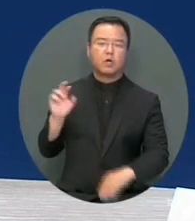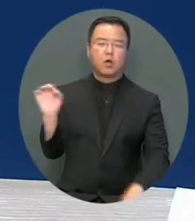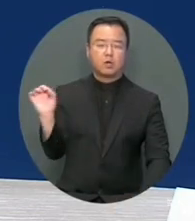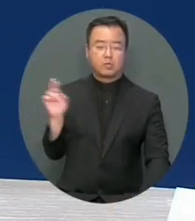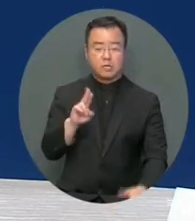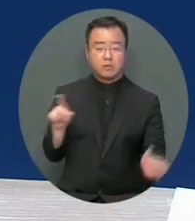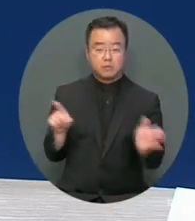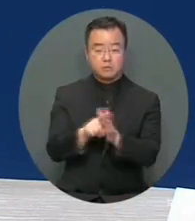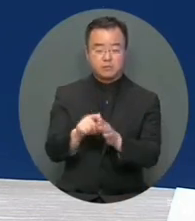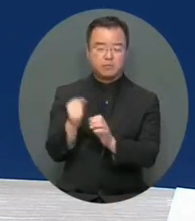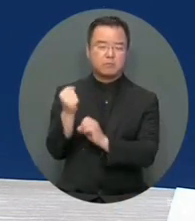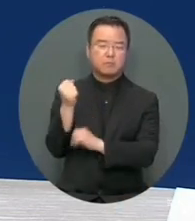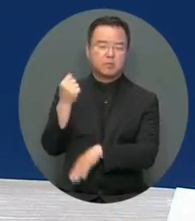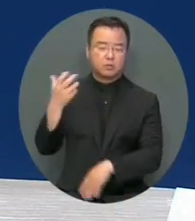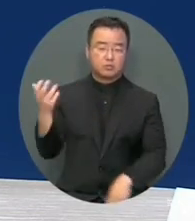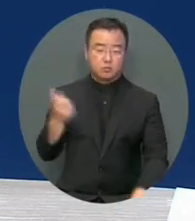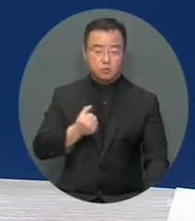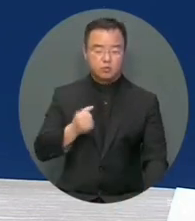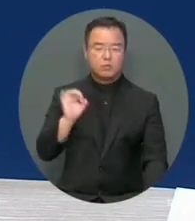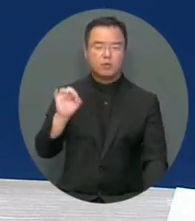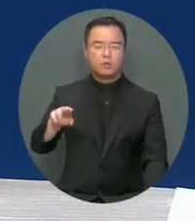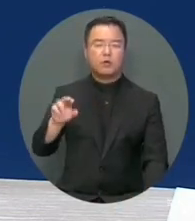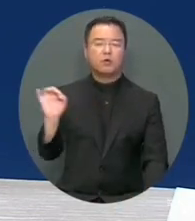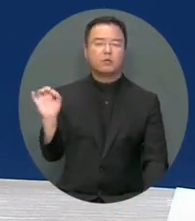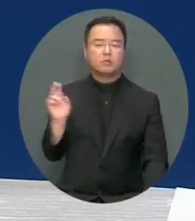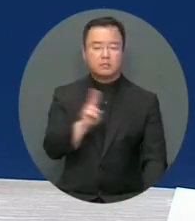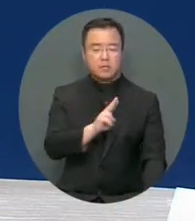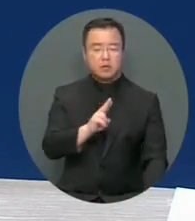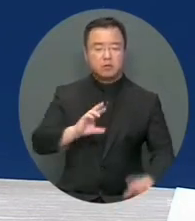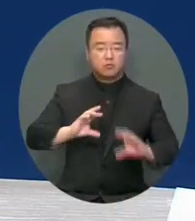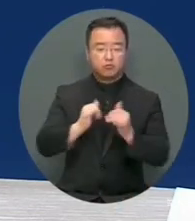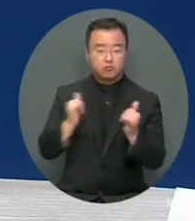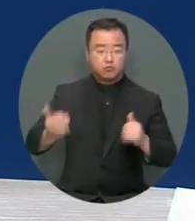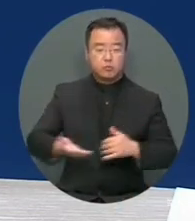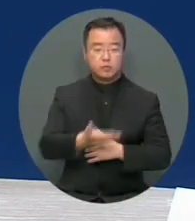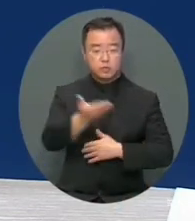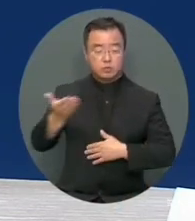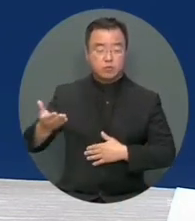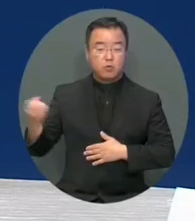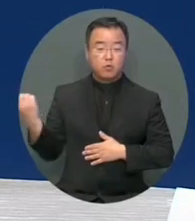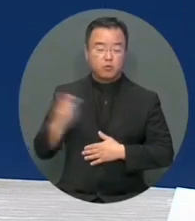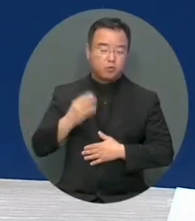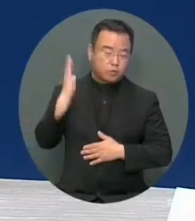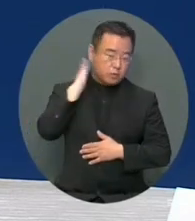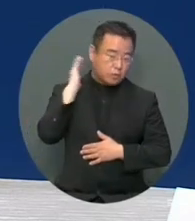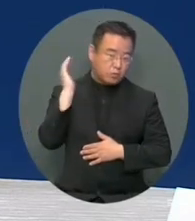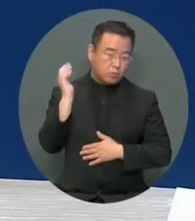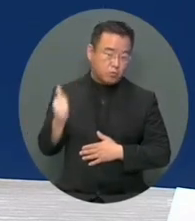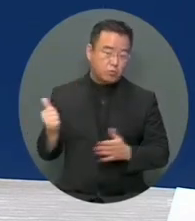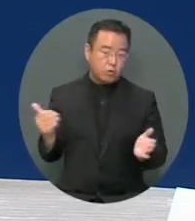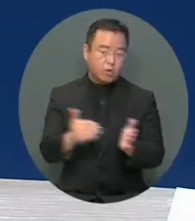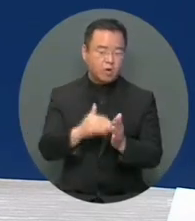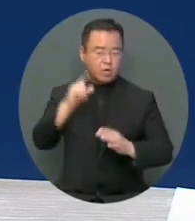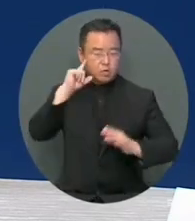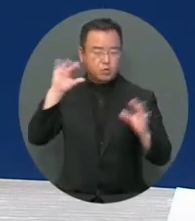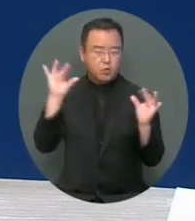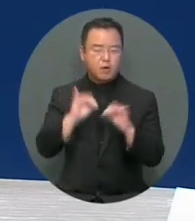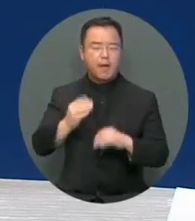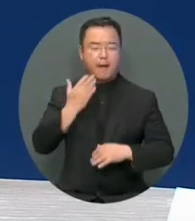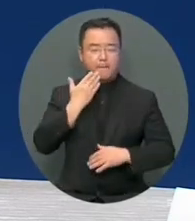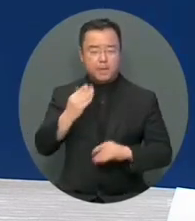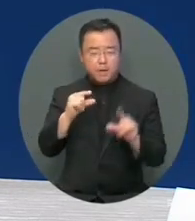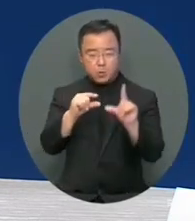토대로 해서 여와야 국민들 그리고 대통령이 모두 동의할 수 있는 최소한의